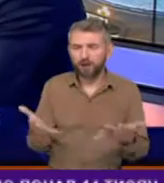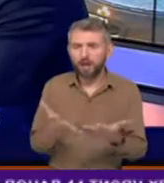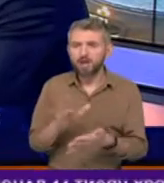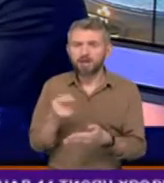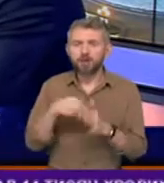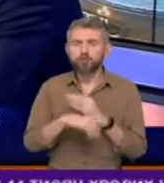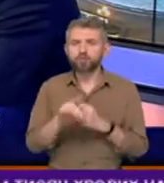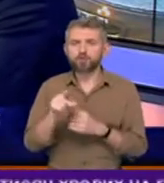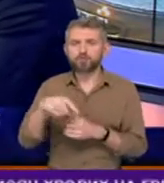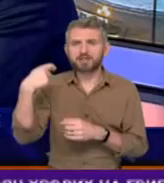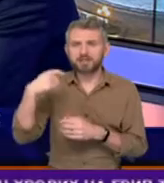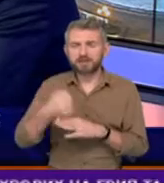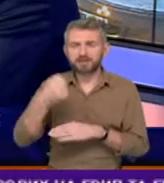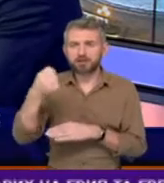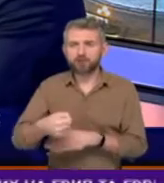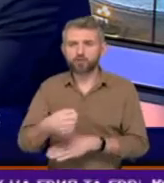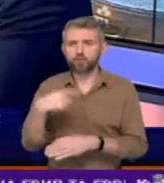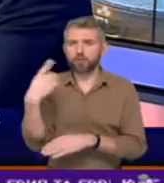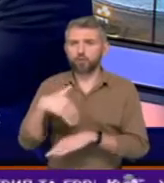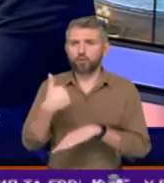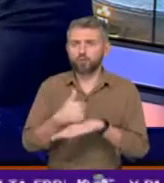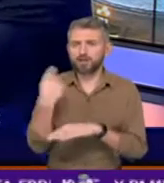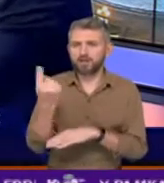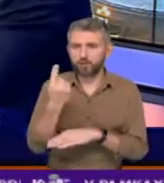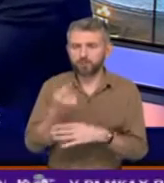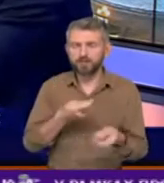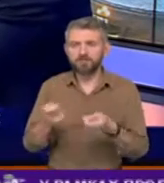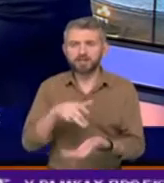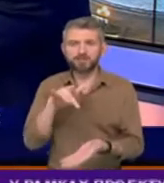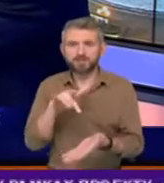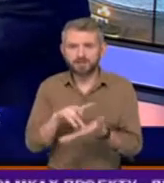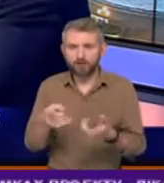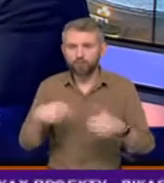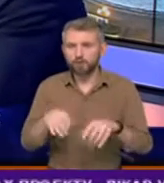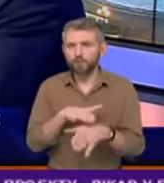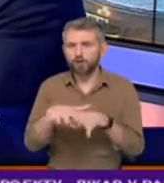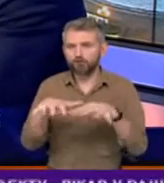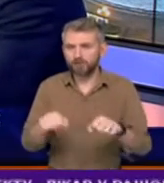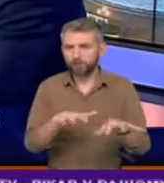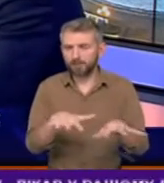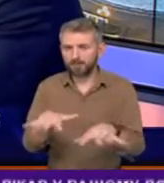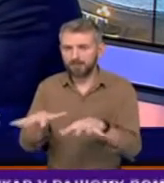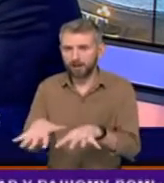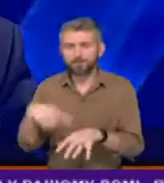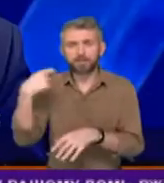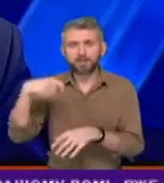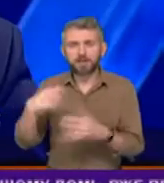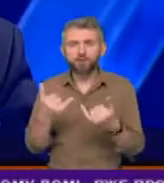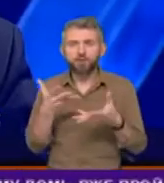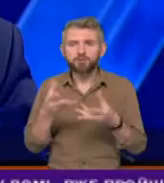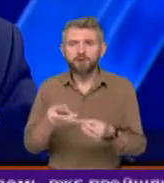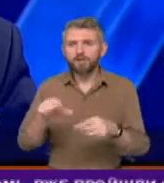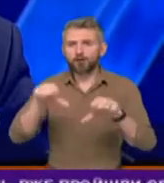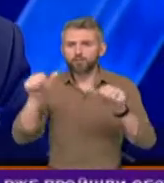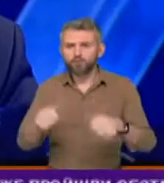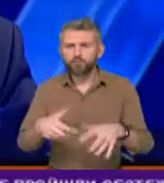він президенти назначають губернаторів сьогодні, керівників центрального органу виконавчої влади на місцях. Президент на сьогодні впливає на